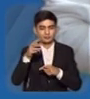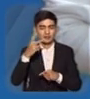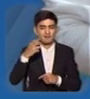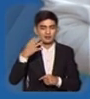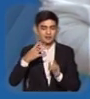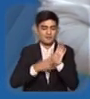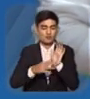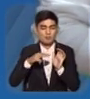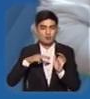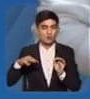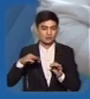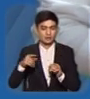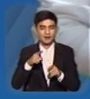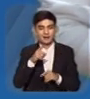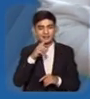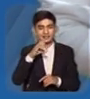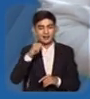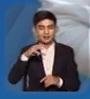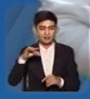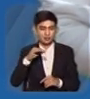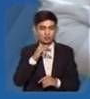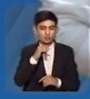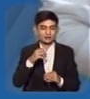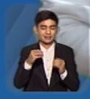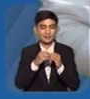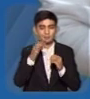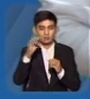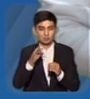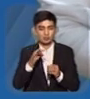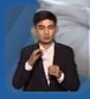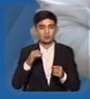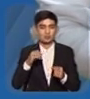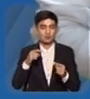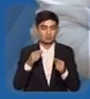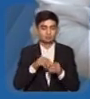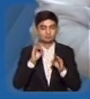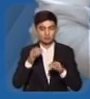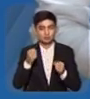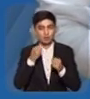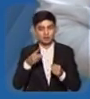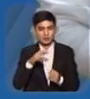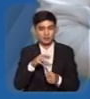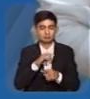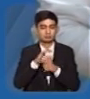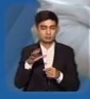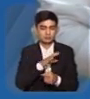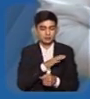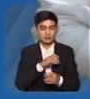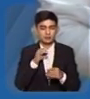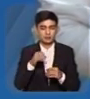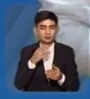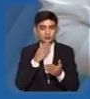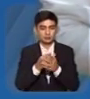миллионов. Напомним, что «Сет-Жулдыз» вместо 10% обязательных отчислений для спорта по собственной